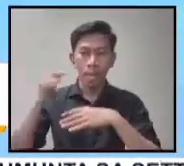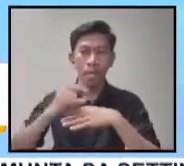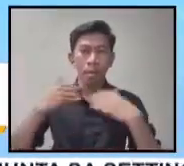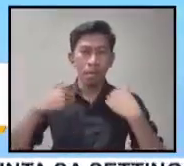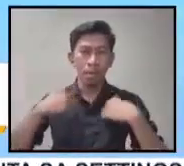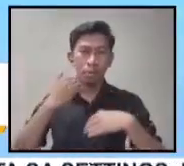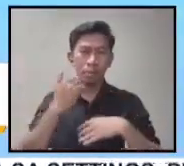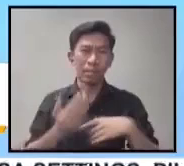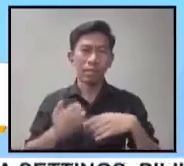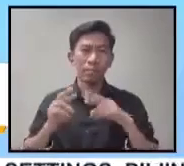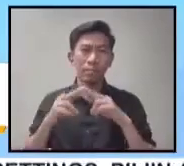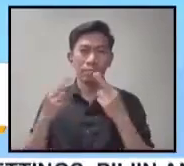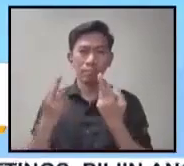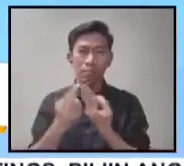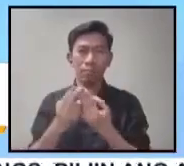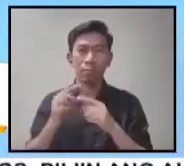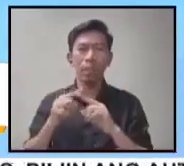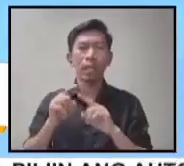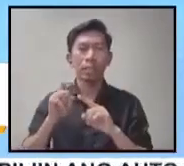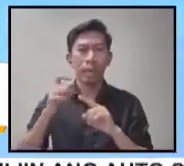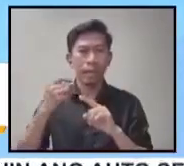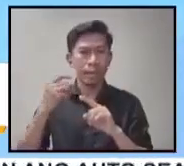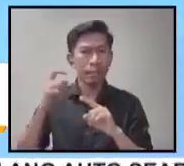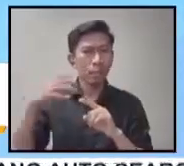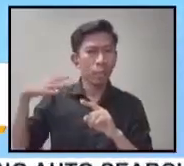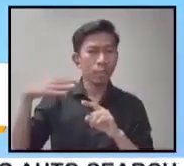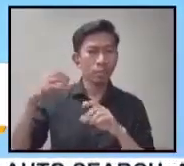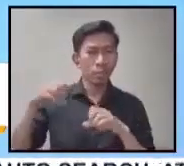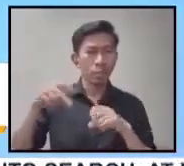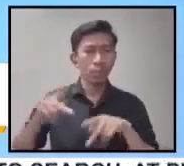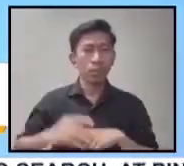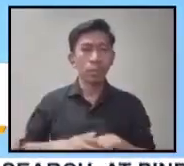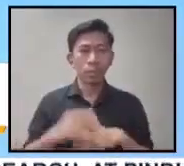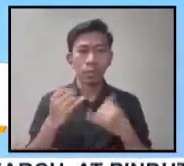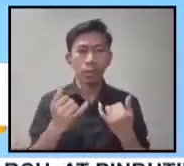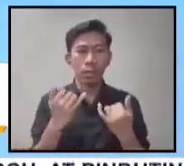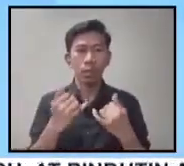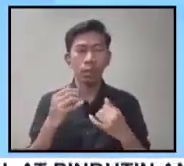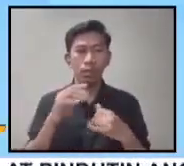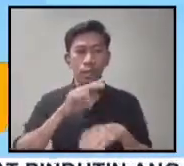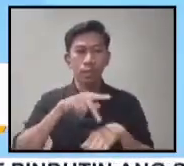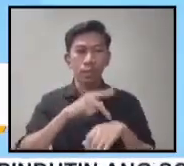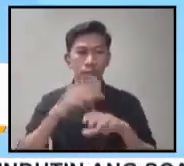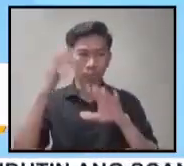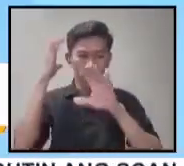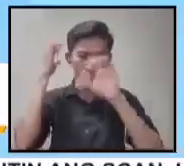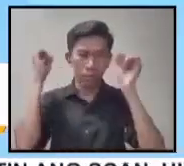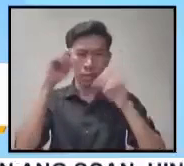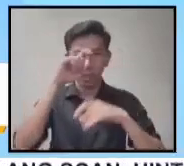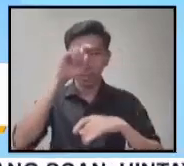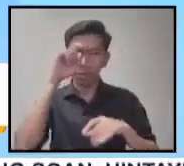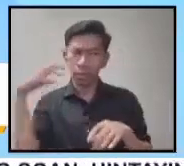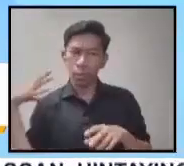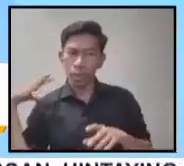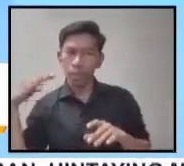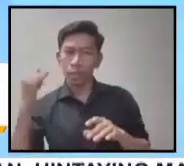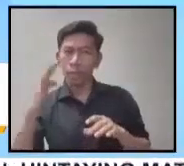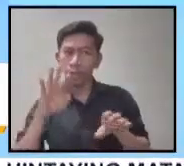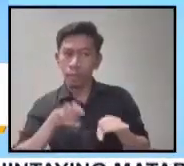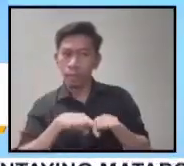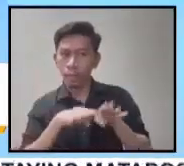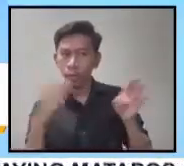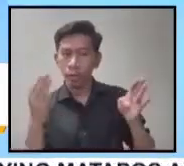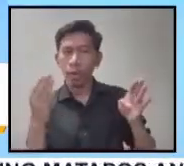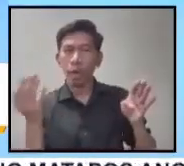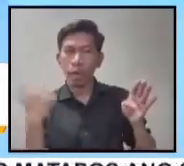pagkakataon. Naghihintay naman ng feedback ang Philippine Ambassador sa Egypt sa posibleng pagbubukas ng humanitarian corridor para masimula na ng